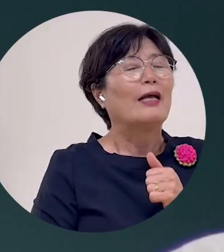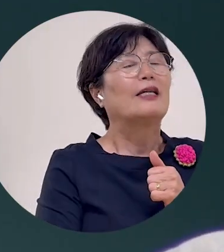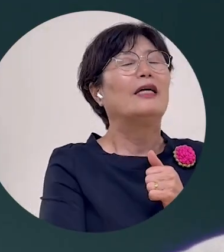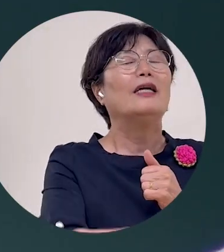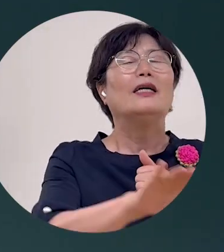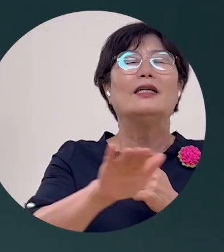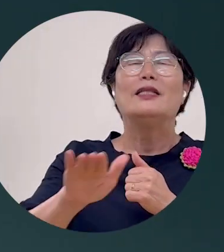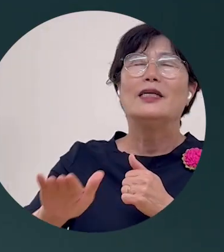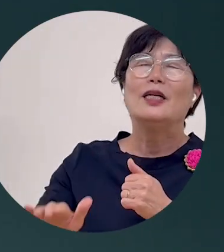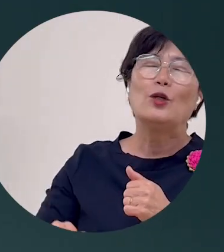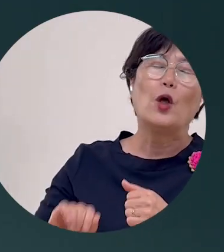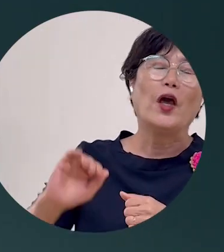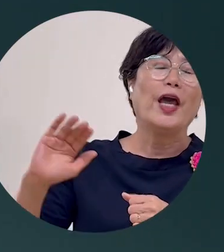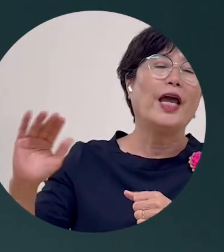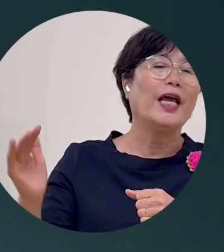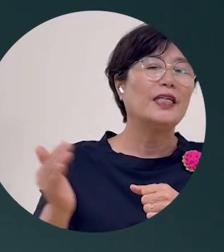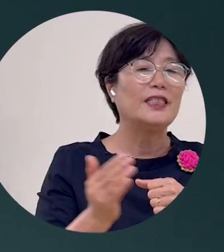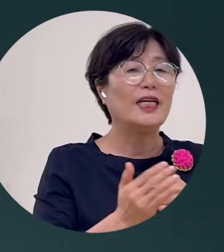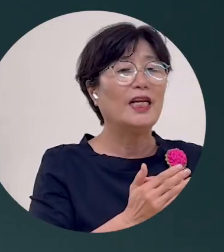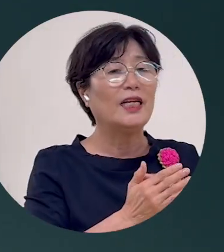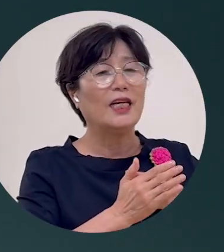우편에 그늘